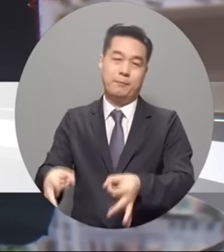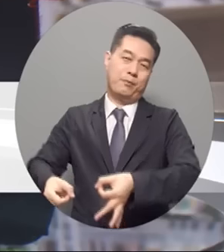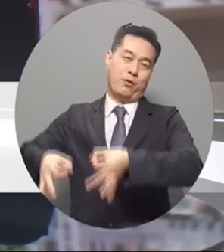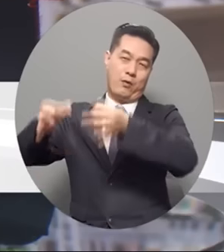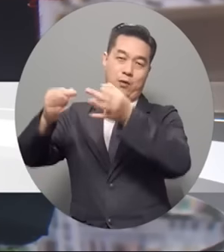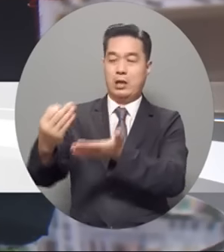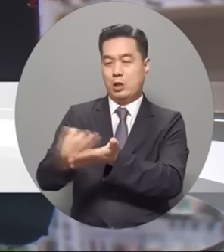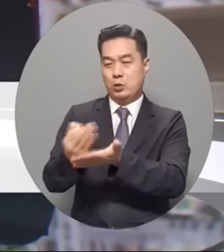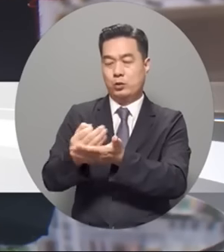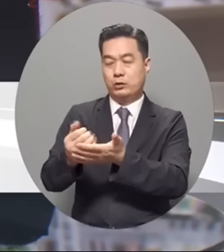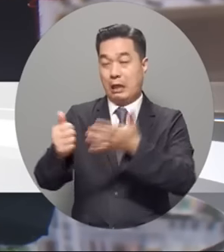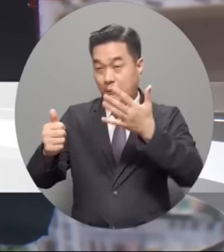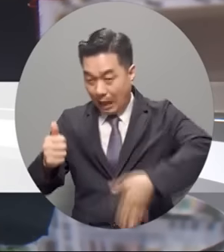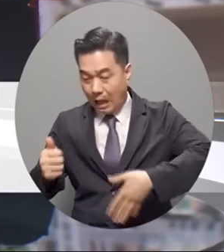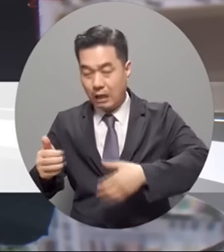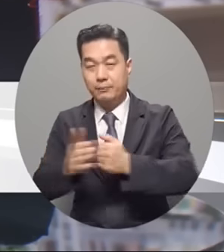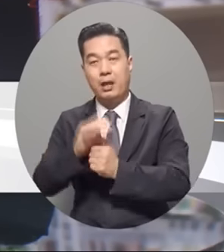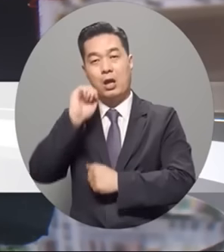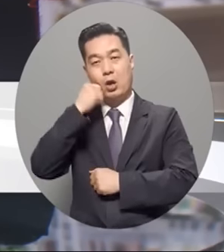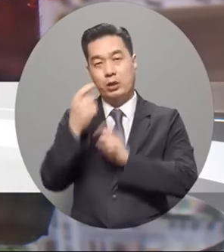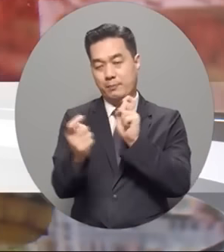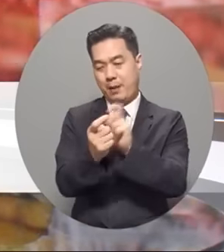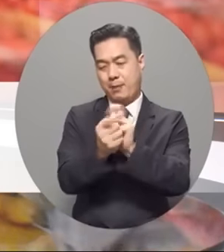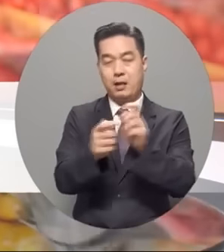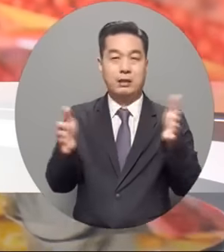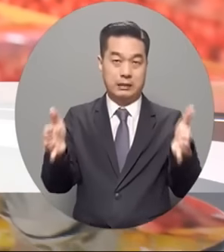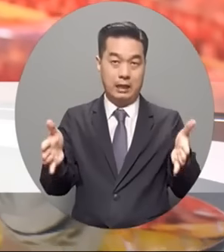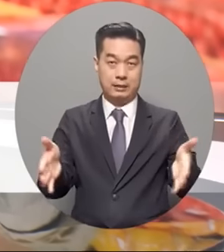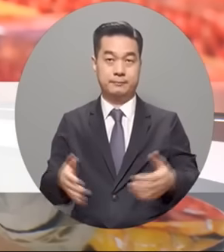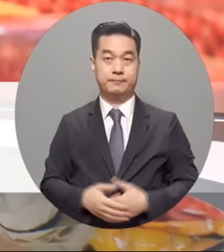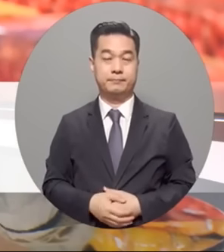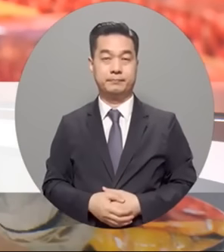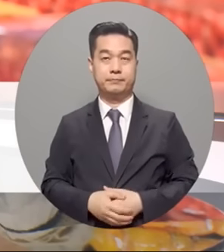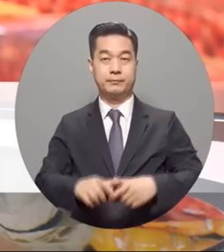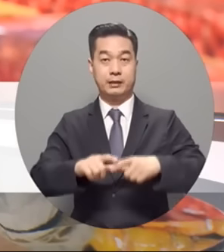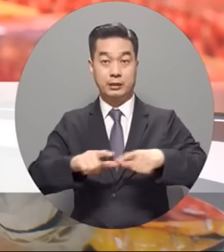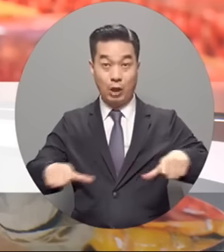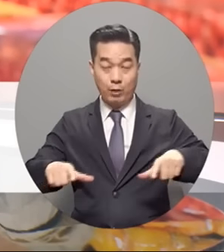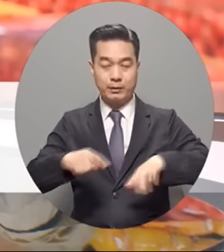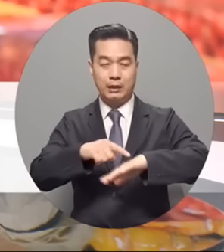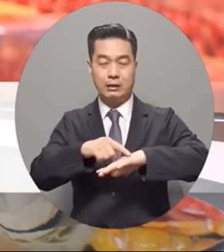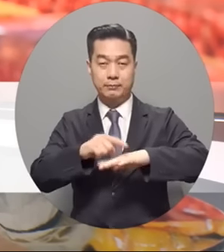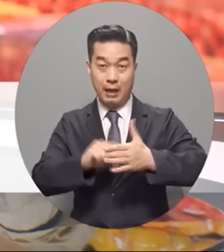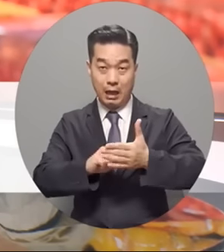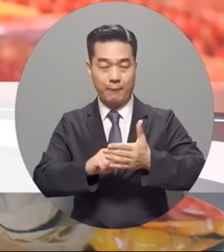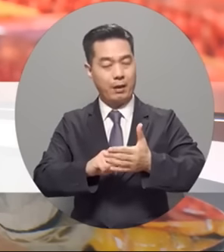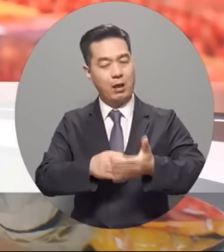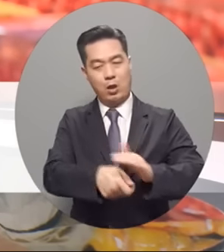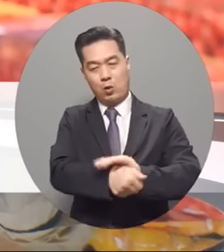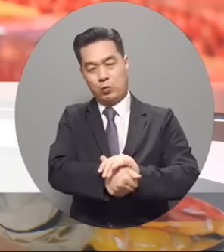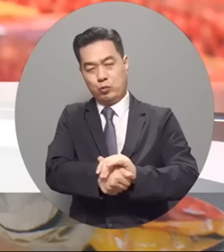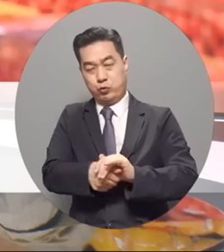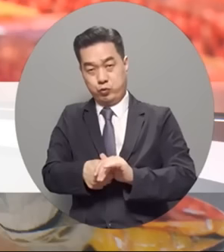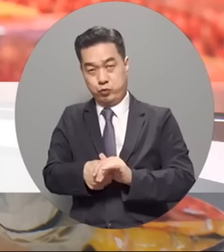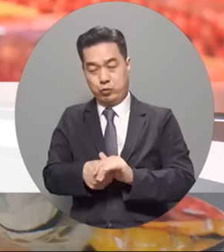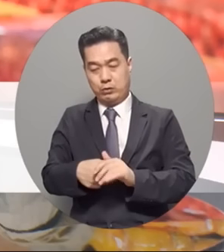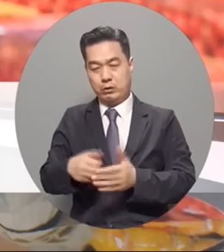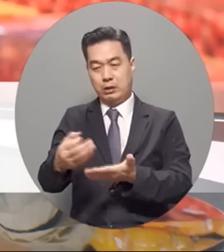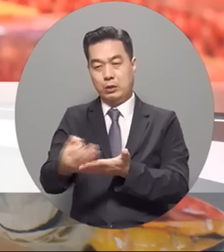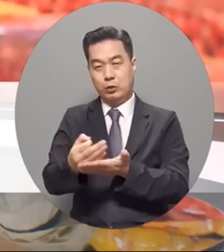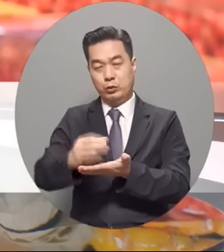소득은 따라가지 못해 어려움이 커진 기간이었습니다. 서민들의 지갑은 얇아졌고 그 타격은 저소득층에